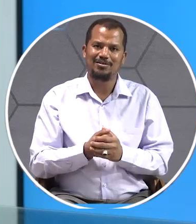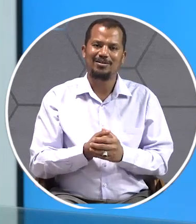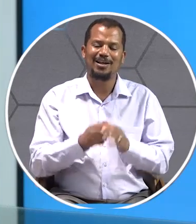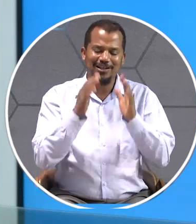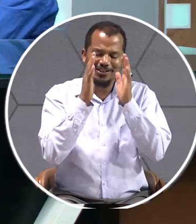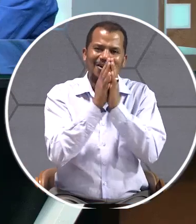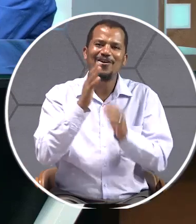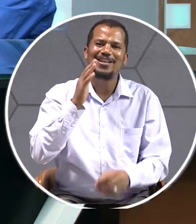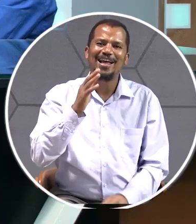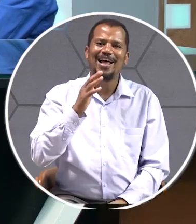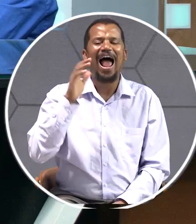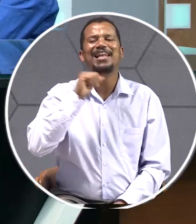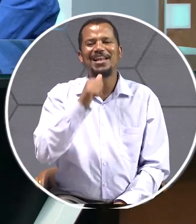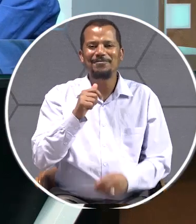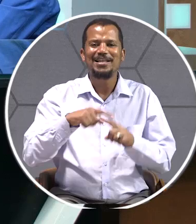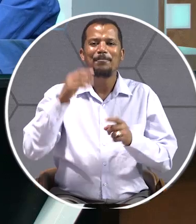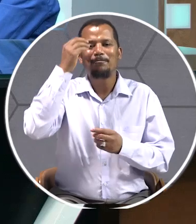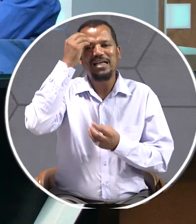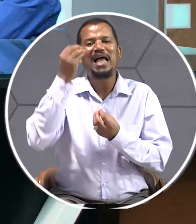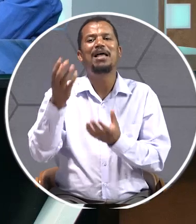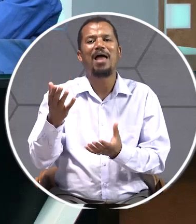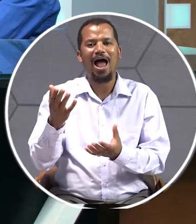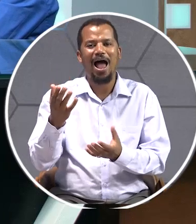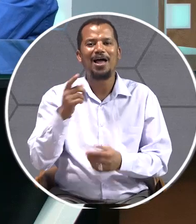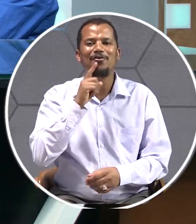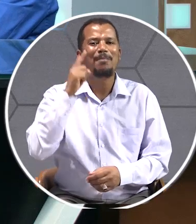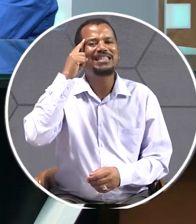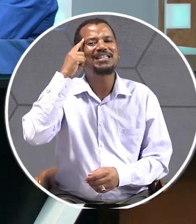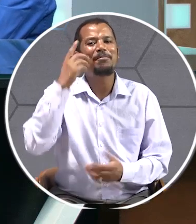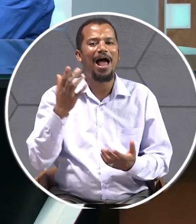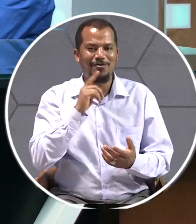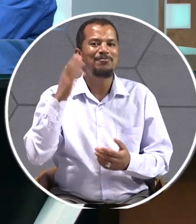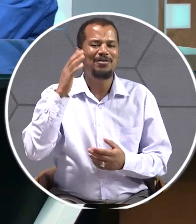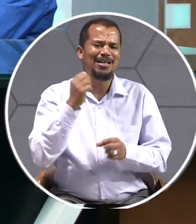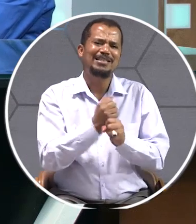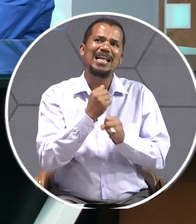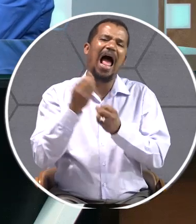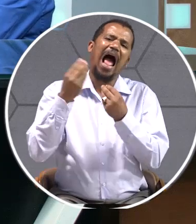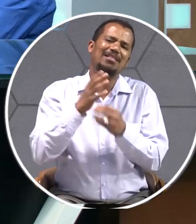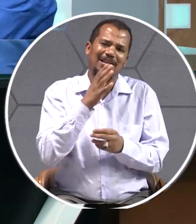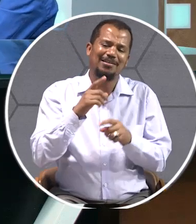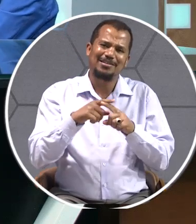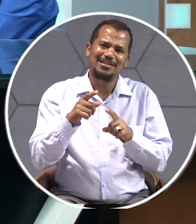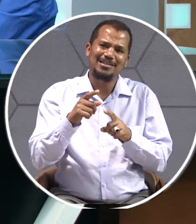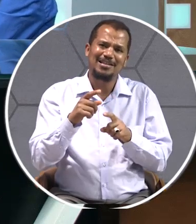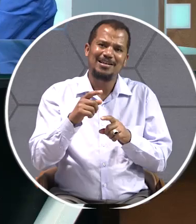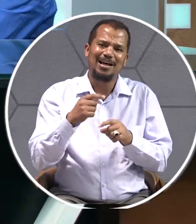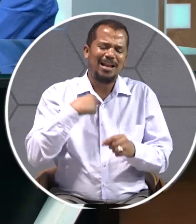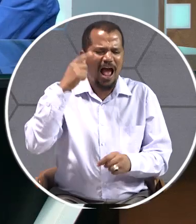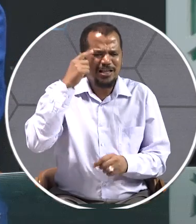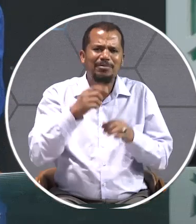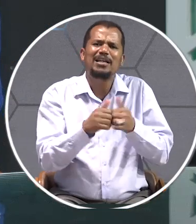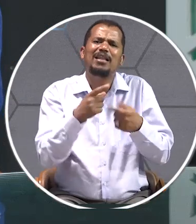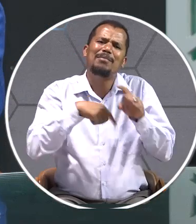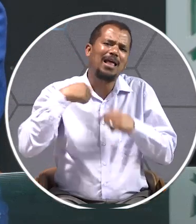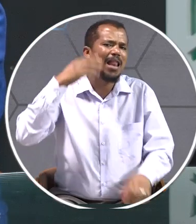አይደል ጸሎት አይደለም ማስራ ሰጠኝ አትስጠኝ የኔ ይሹ አይደለም እንዴት ያሳም እንደመጣልኝ አላቅም